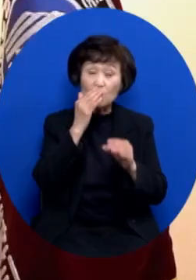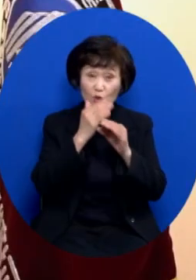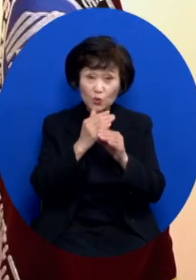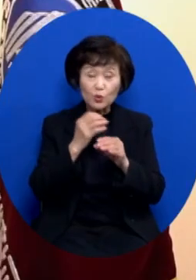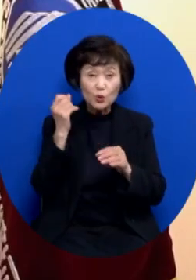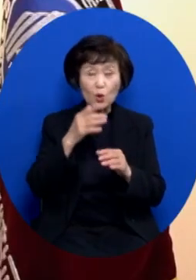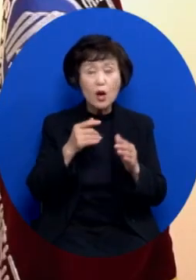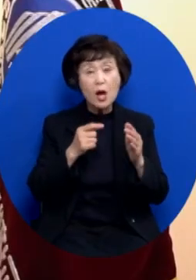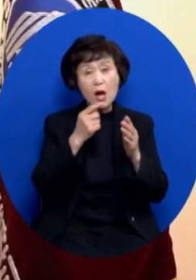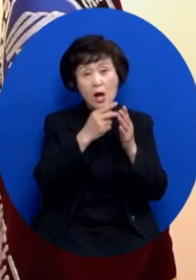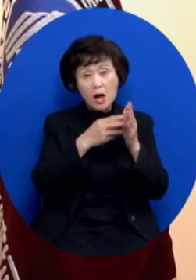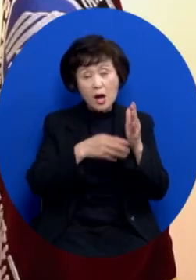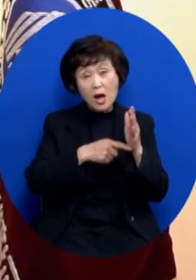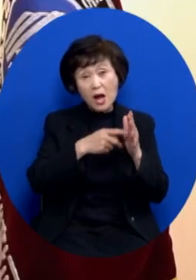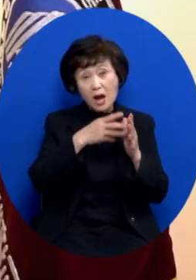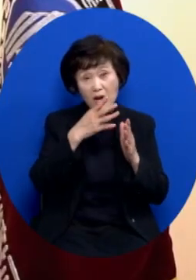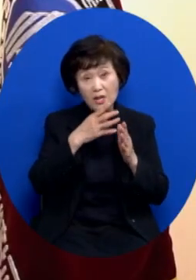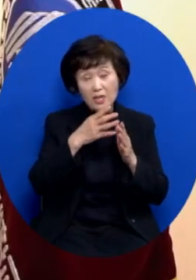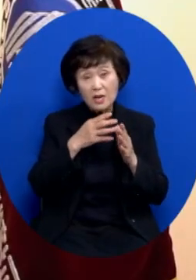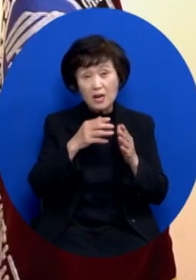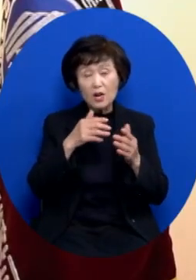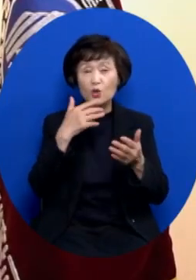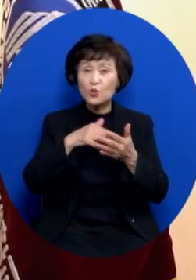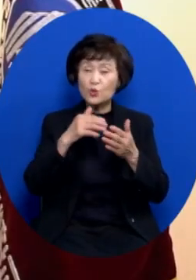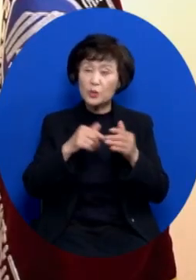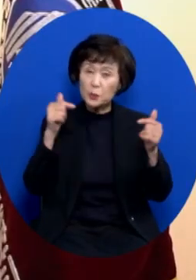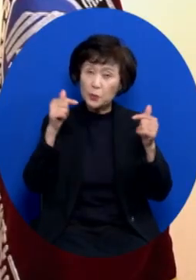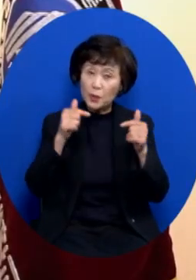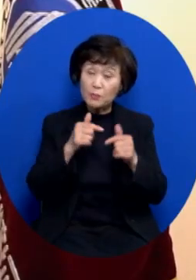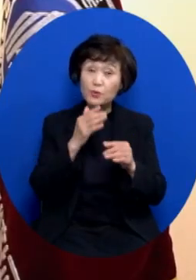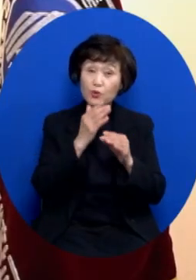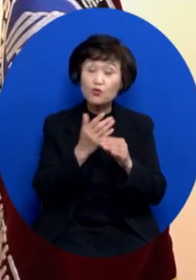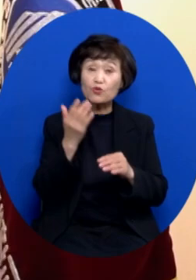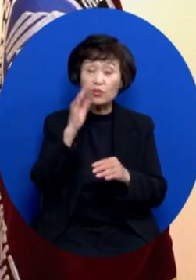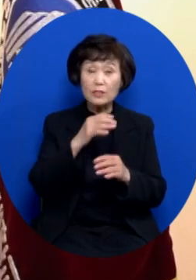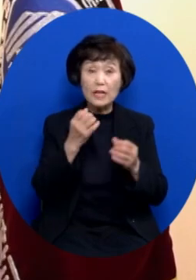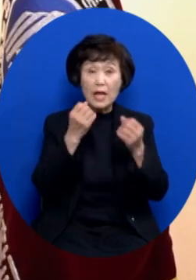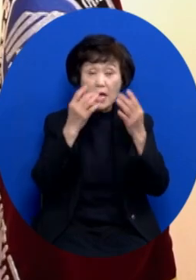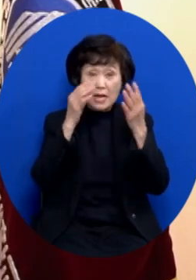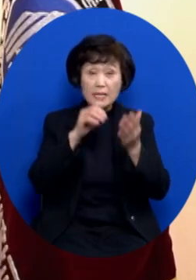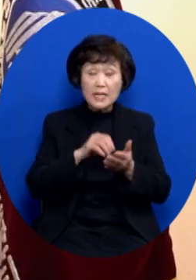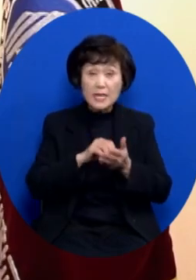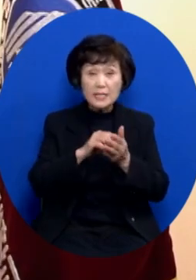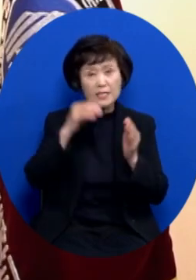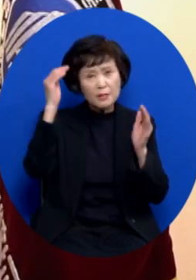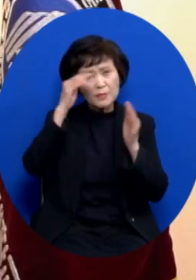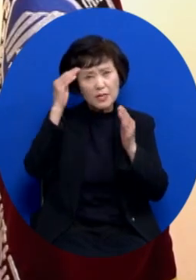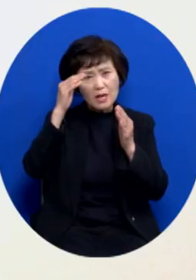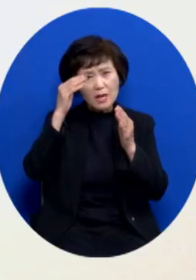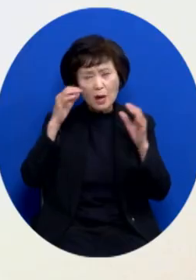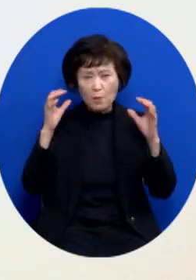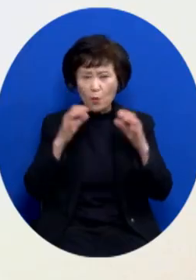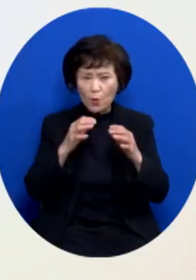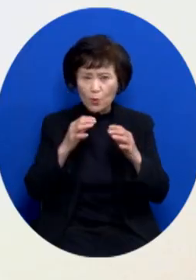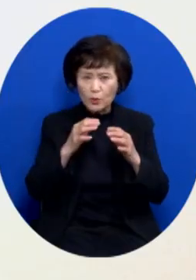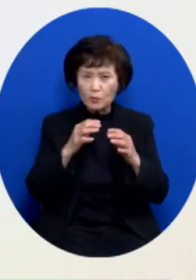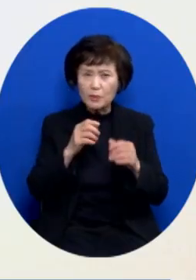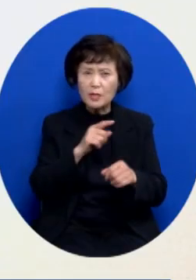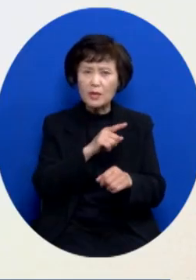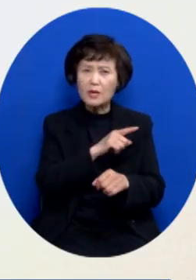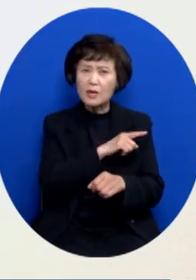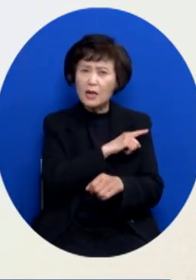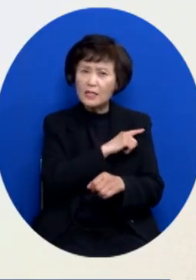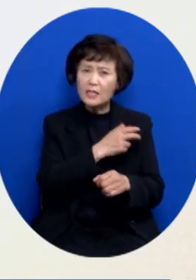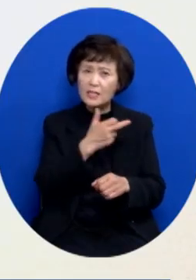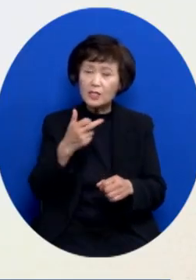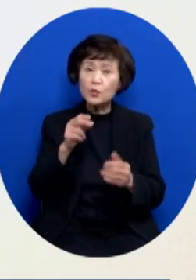감소하고 있잖아요. 네네. 이런 상황 속에서 대학생 신입생 수급 문제가 사실 비상인데 이런